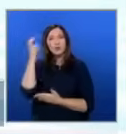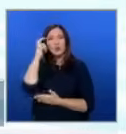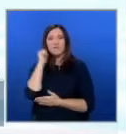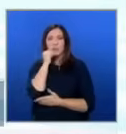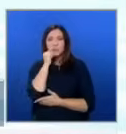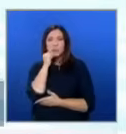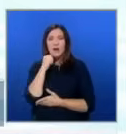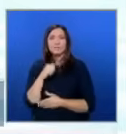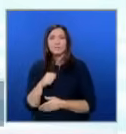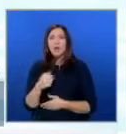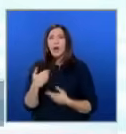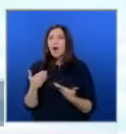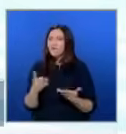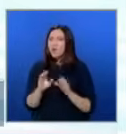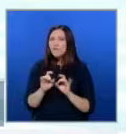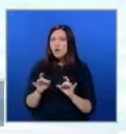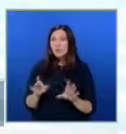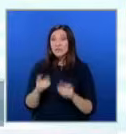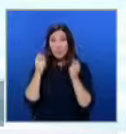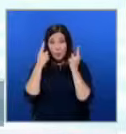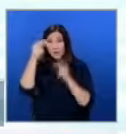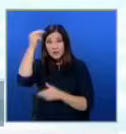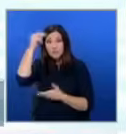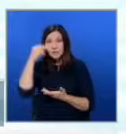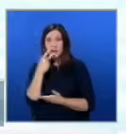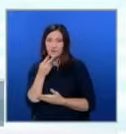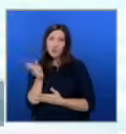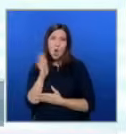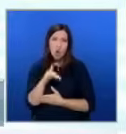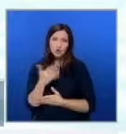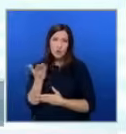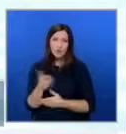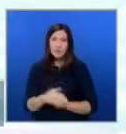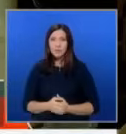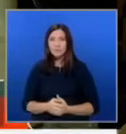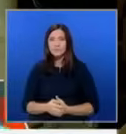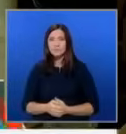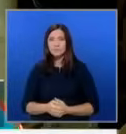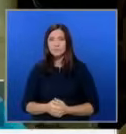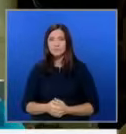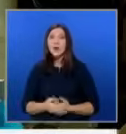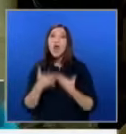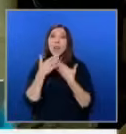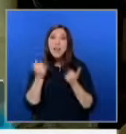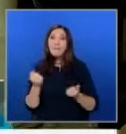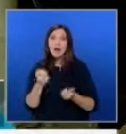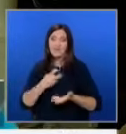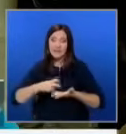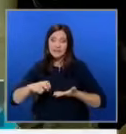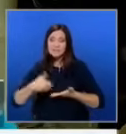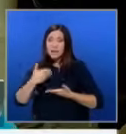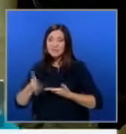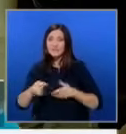и Москва, каквито информации се появиха в България. Чуйте още от него. Няма да излизаме